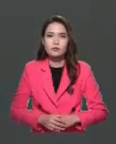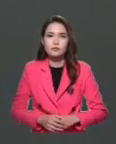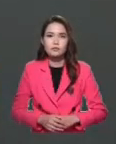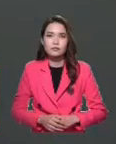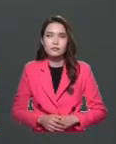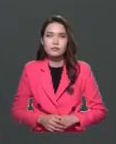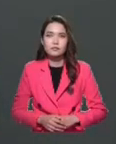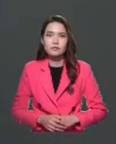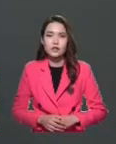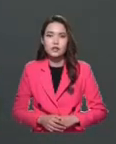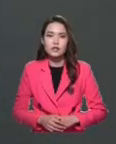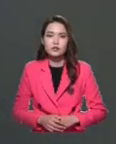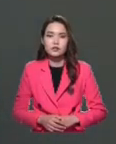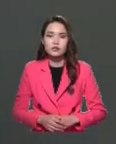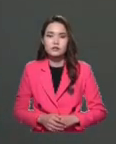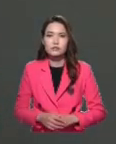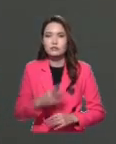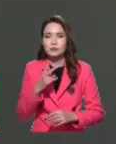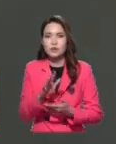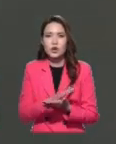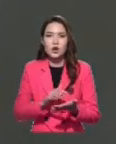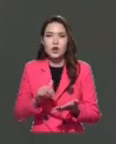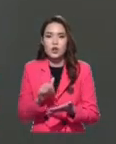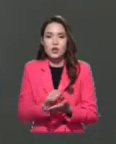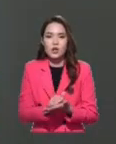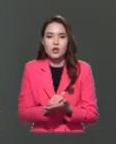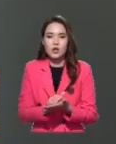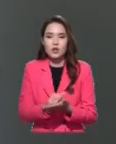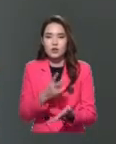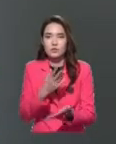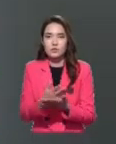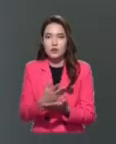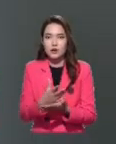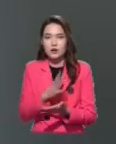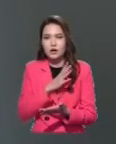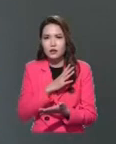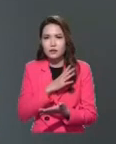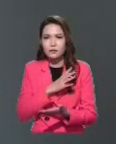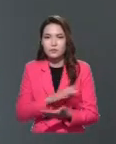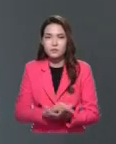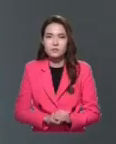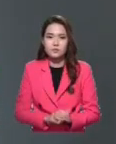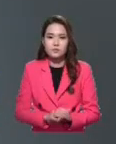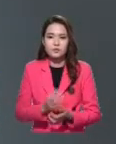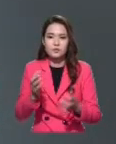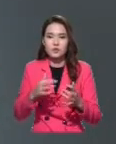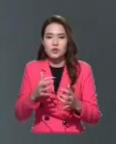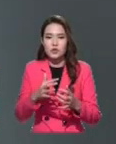В зеленой жиге, кажется, погибла женщина, водитель, еле-еле